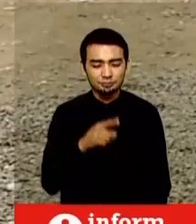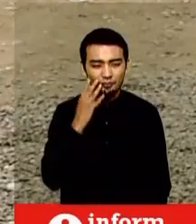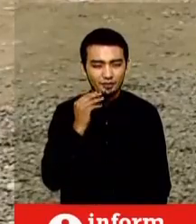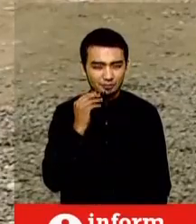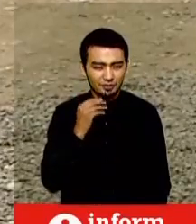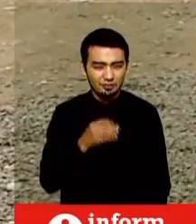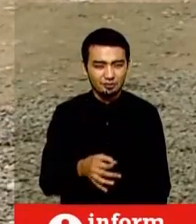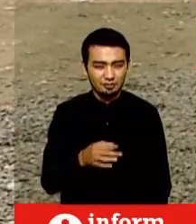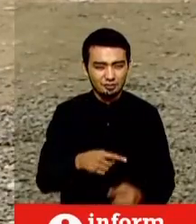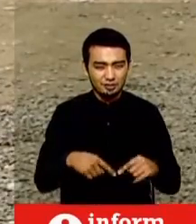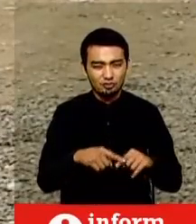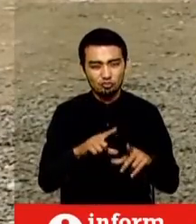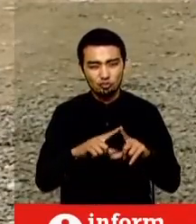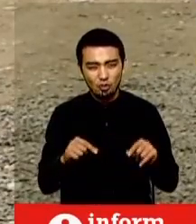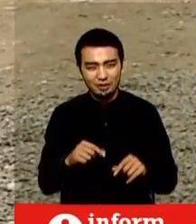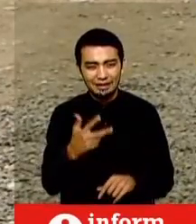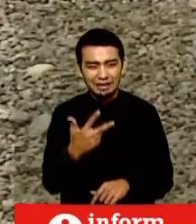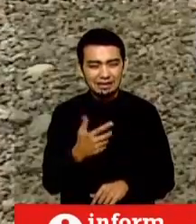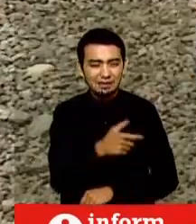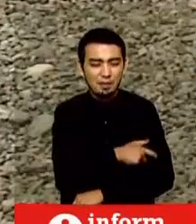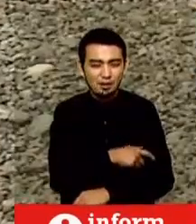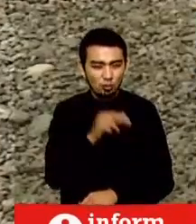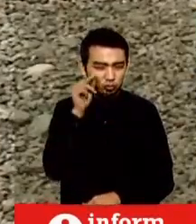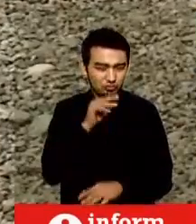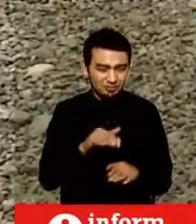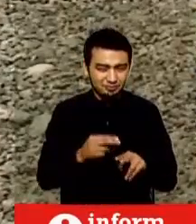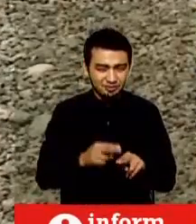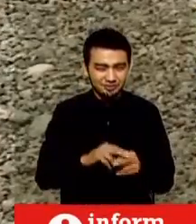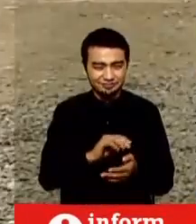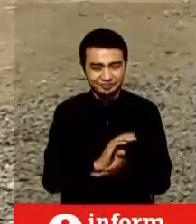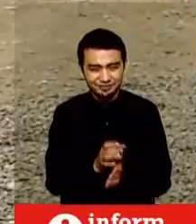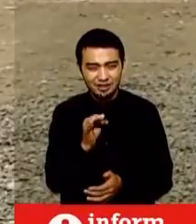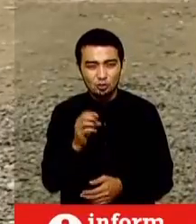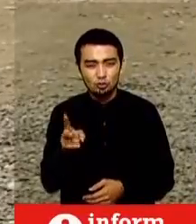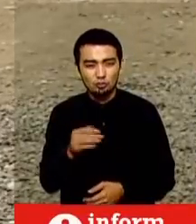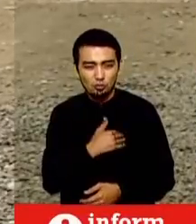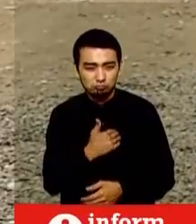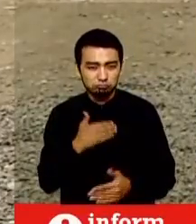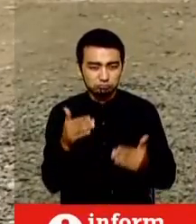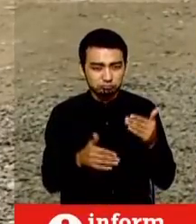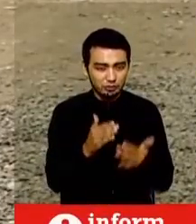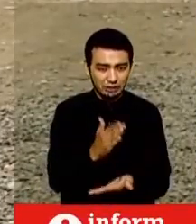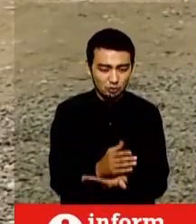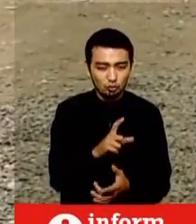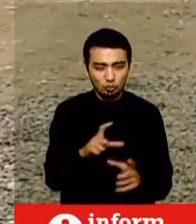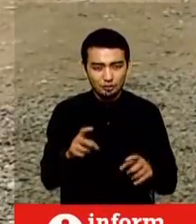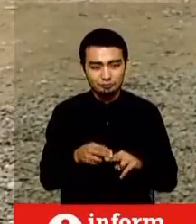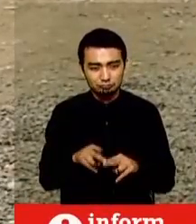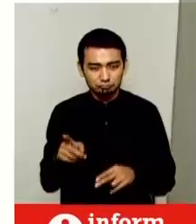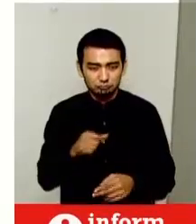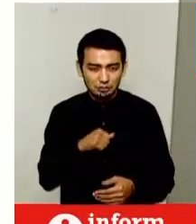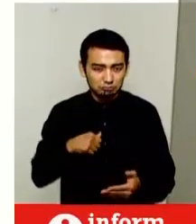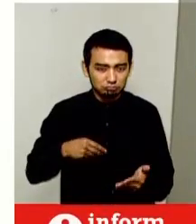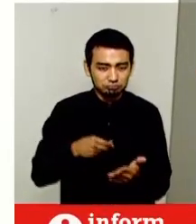ряд школ трехсменных, поэтому вот, когда есть частная инициатива, это, конечно, приветствуется, они